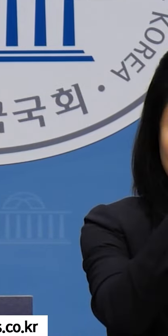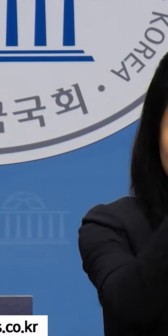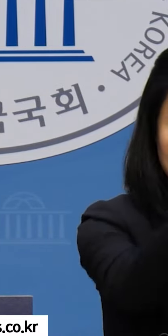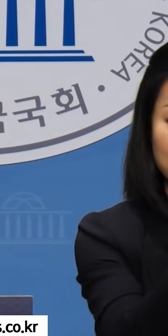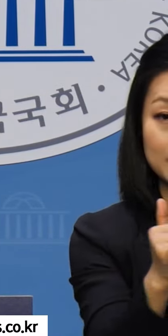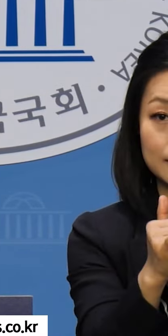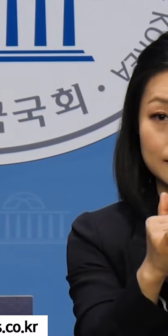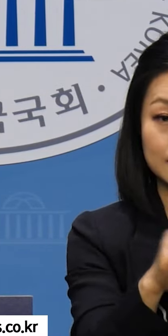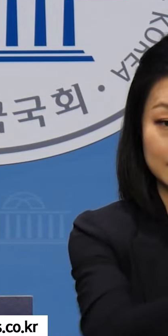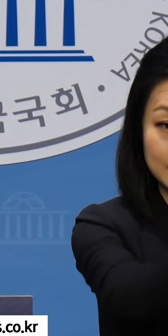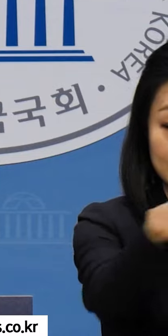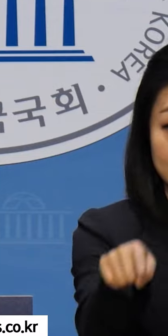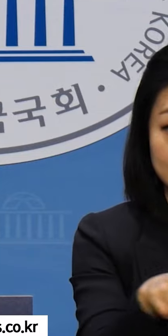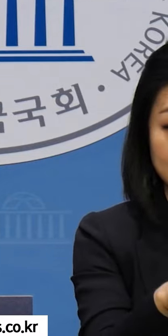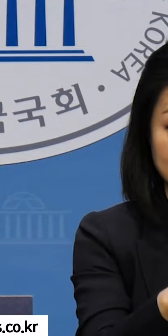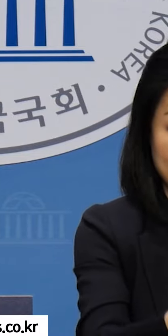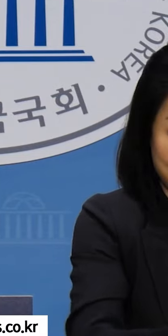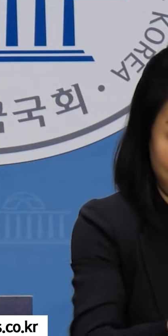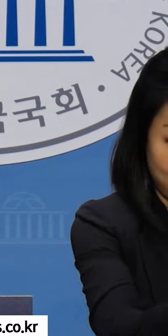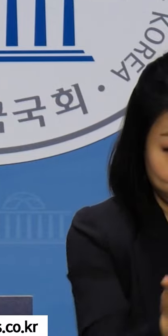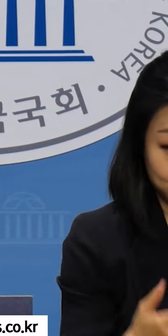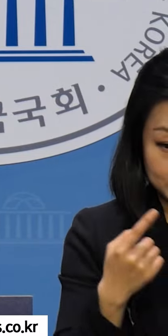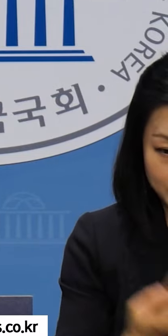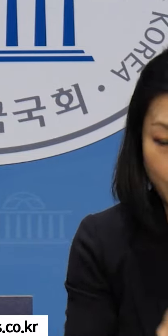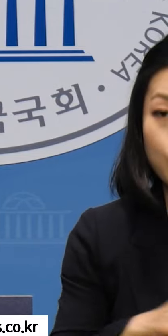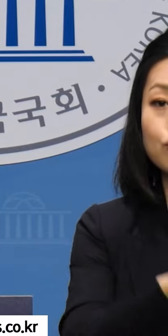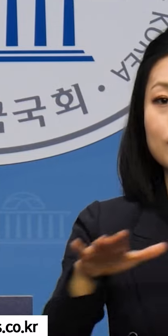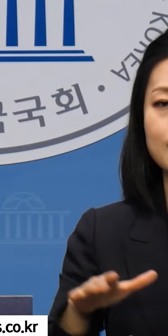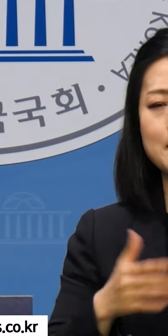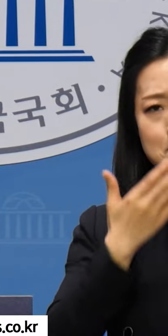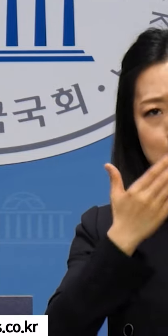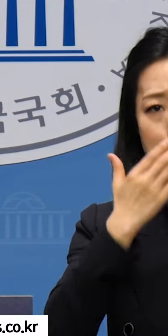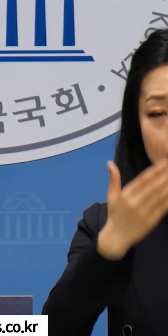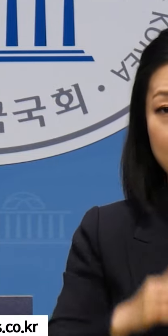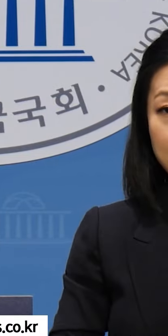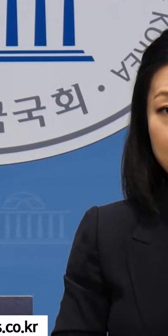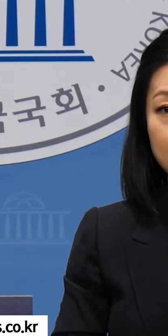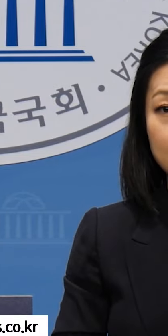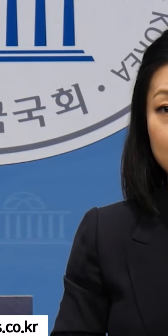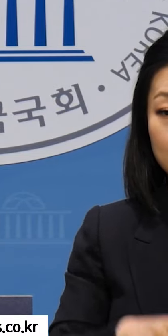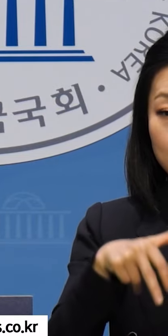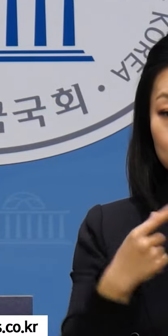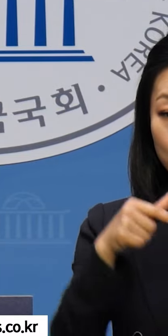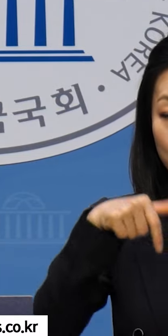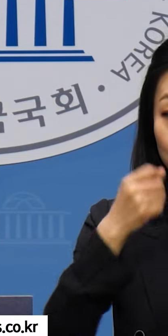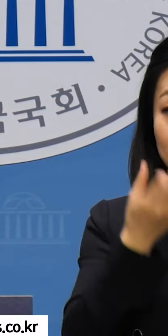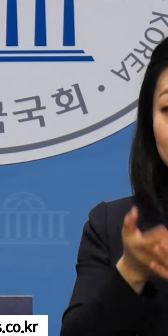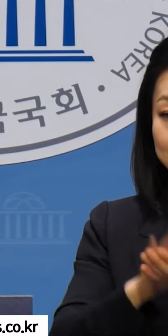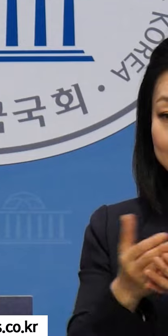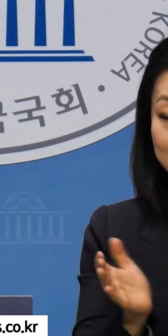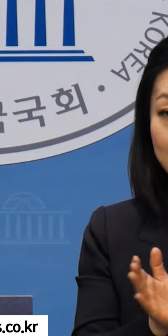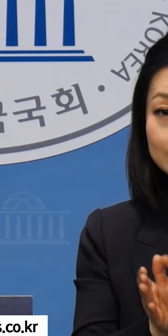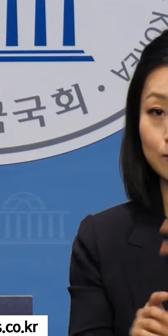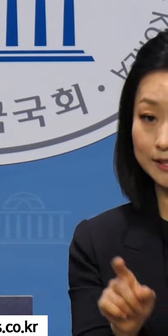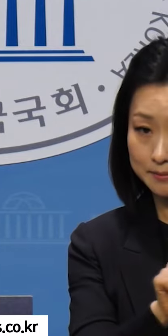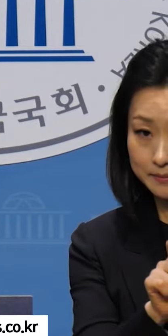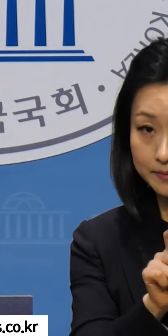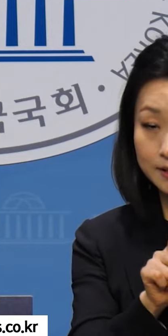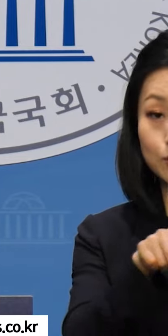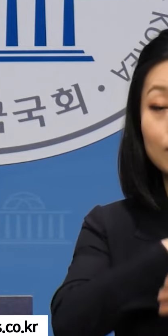국민의 힘이 뒷받침된다면 못할 것이 없습니다 조국 혁신당 우선 4월 10일